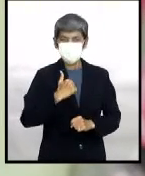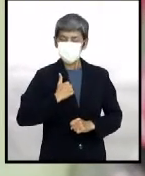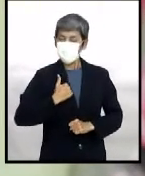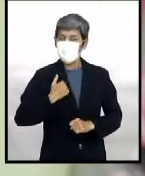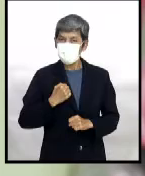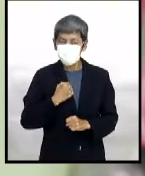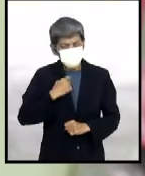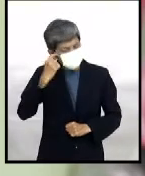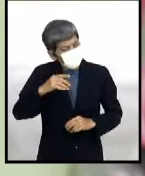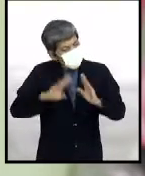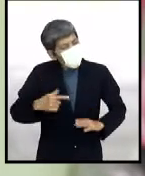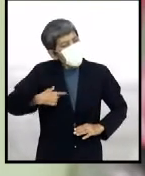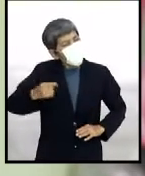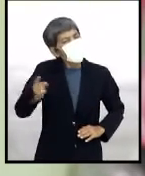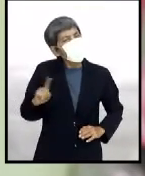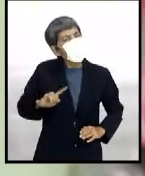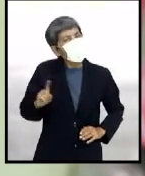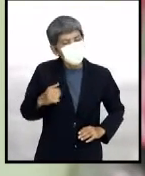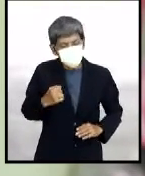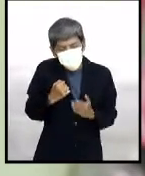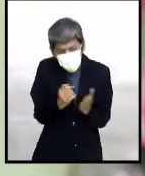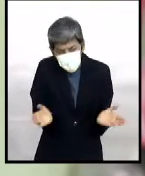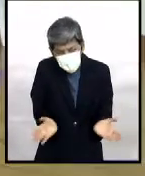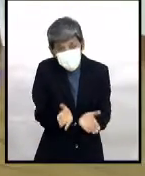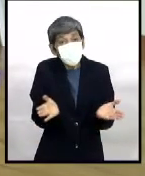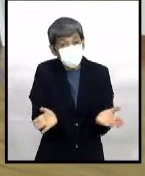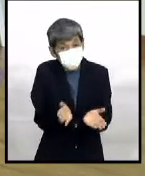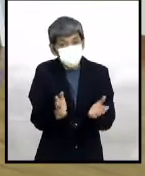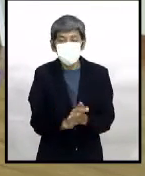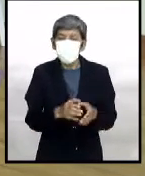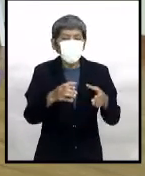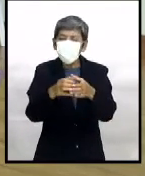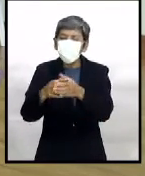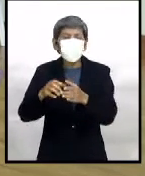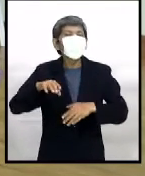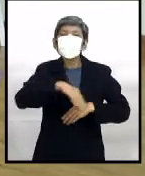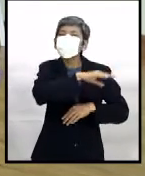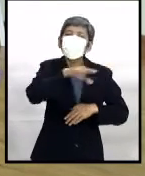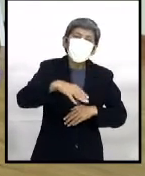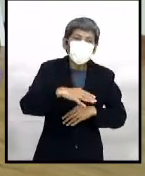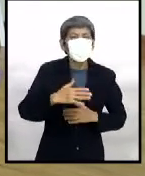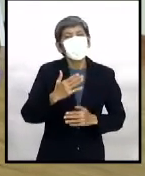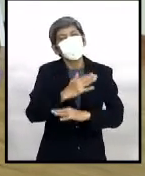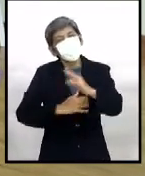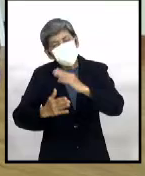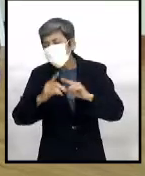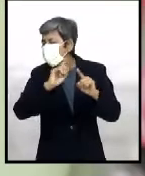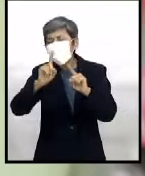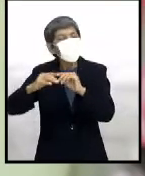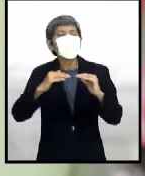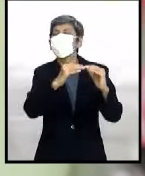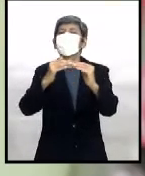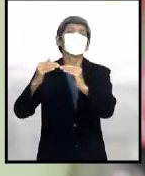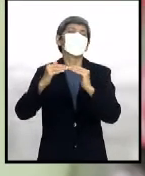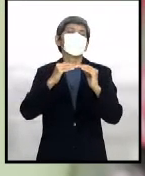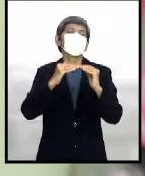ามีดีสองคือหาให้เจอว่าเขาชอบอะไรแล้วซัพพอร์ตเขาทางนั้นไม่ว่าจะเป็นเด็กกลุ่มไหนเด็กทั่วไปเด็กที่ทำหน้างานพิเศษเด็กพิการเด็กด้อยโอกาส